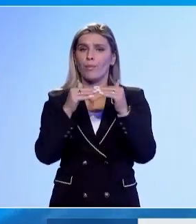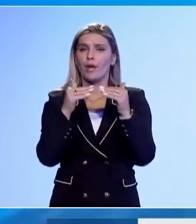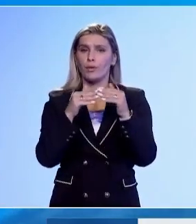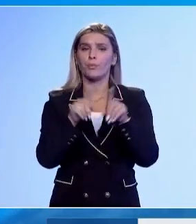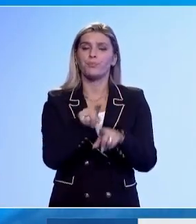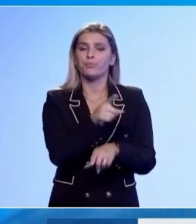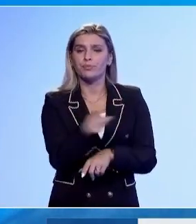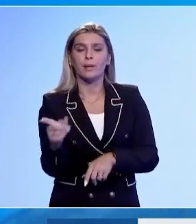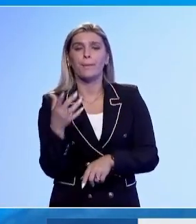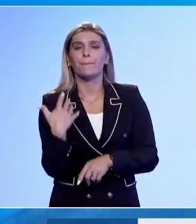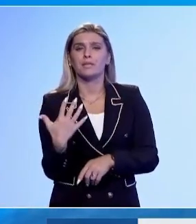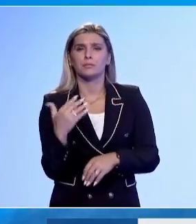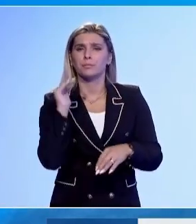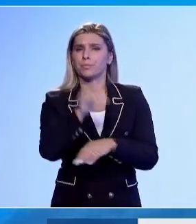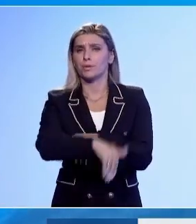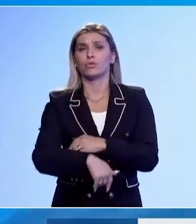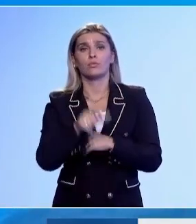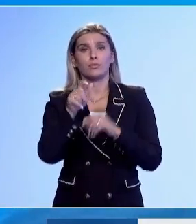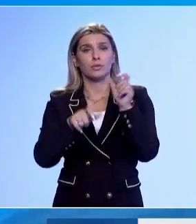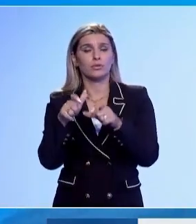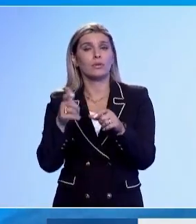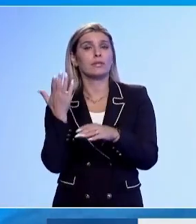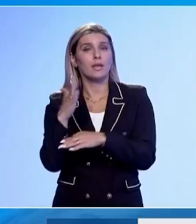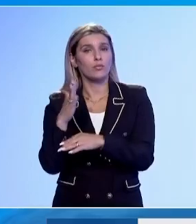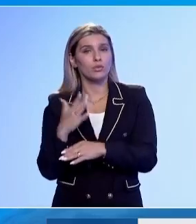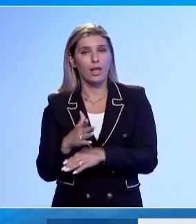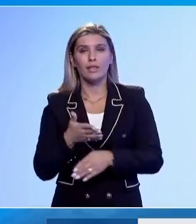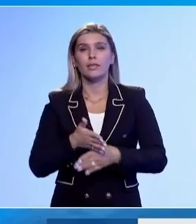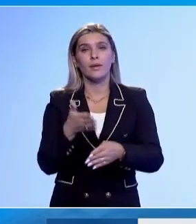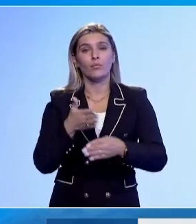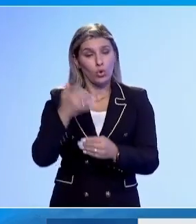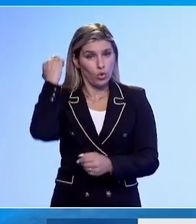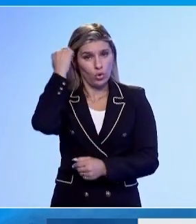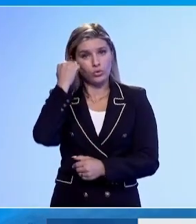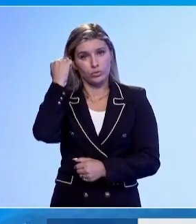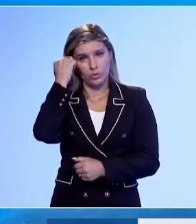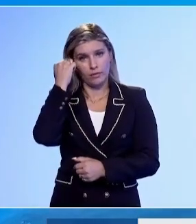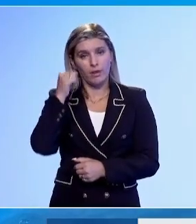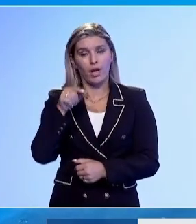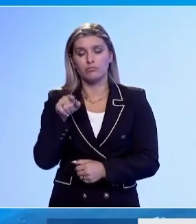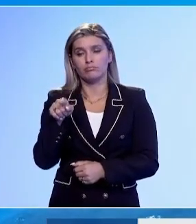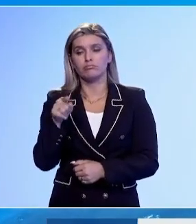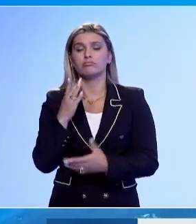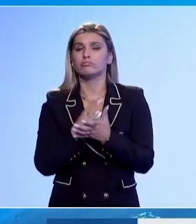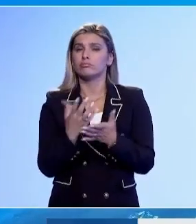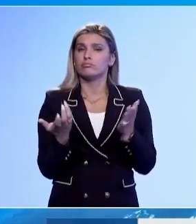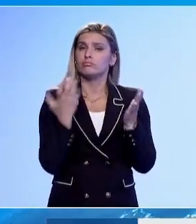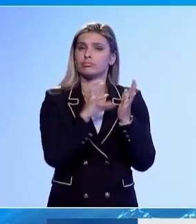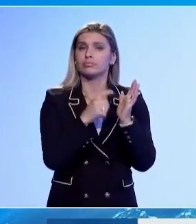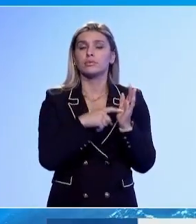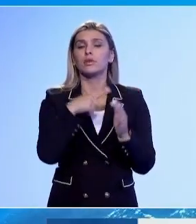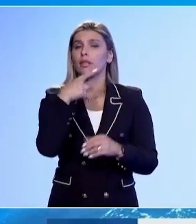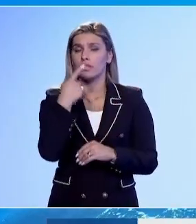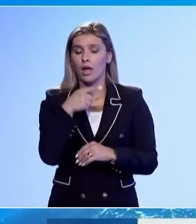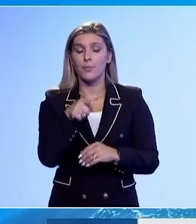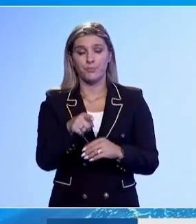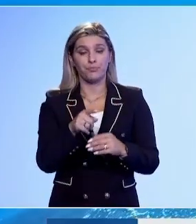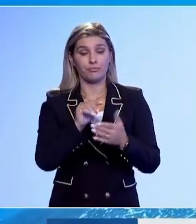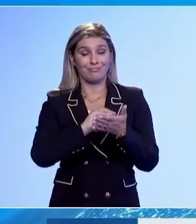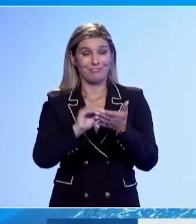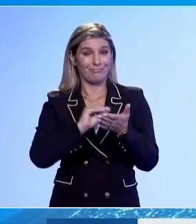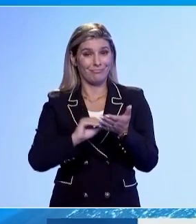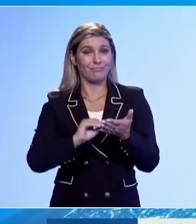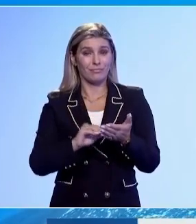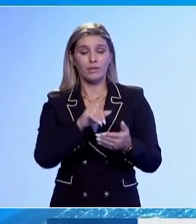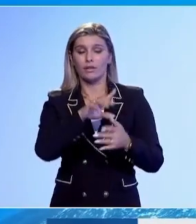50 deputetëve evropian e amerikan pro Kosovës. Në rrjetin social X, deputeti Abraham ka shkruar se kjo letër është një nismë